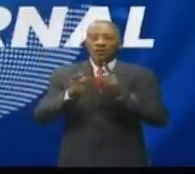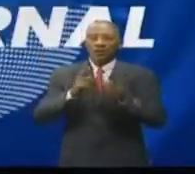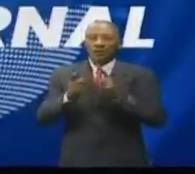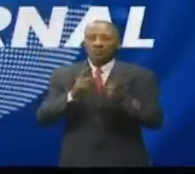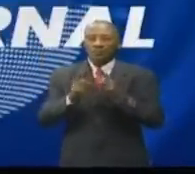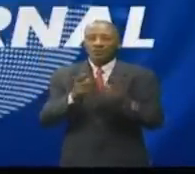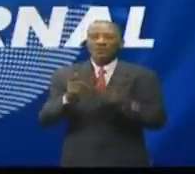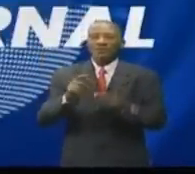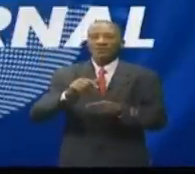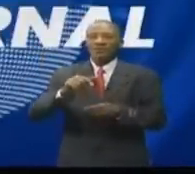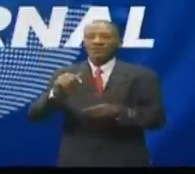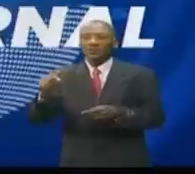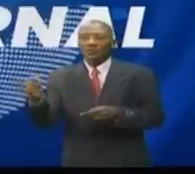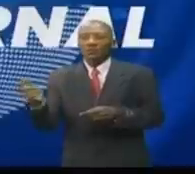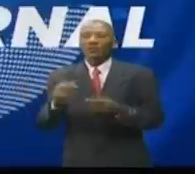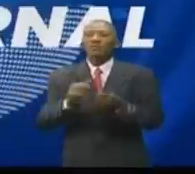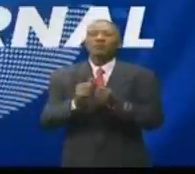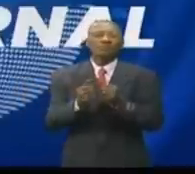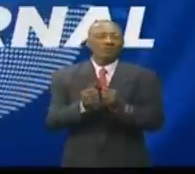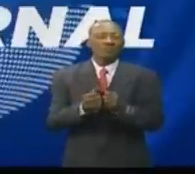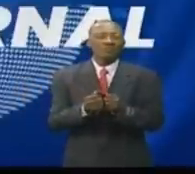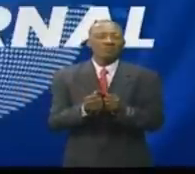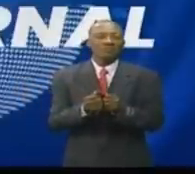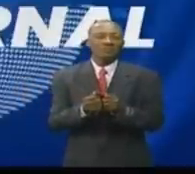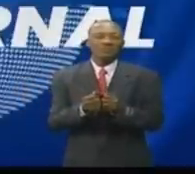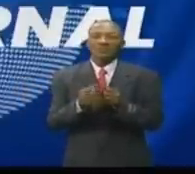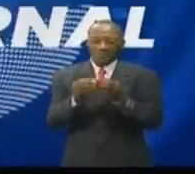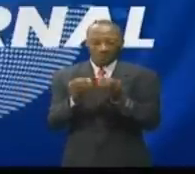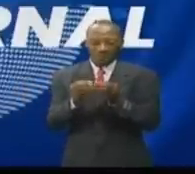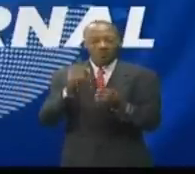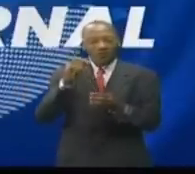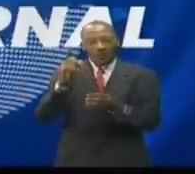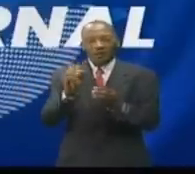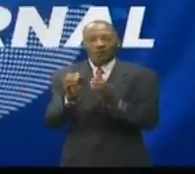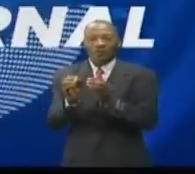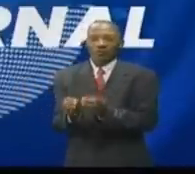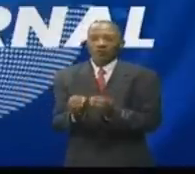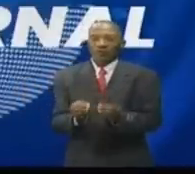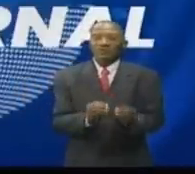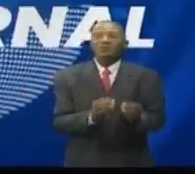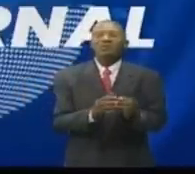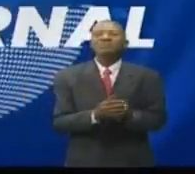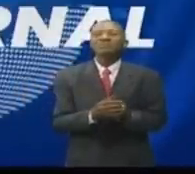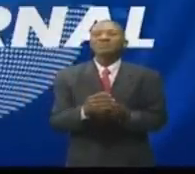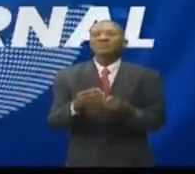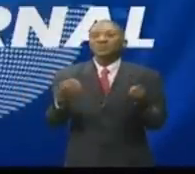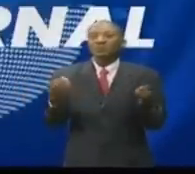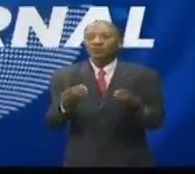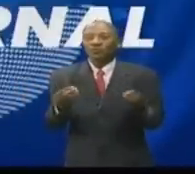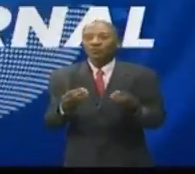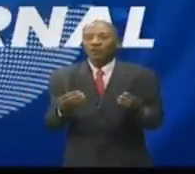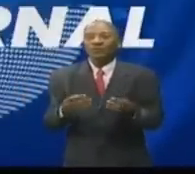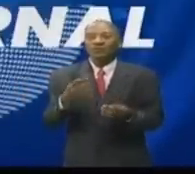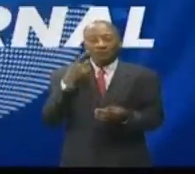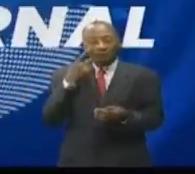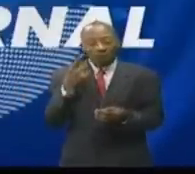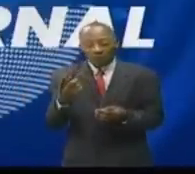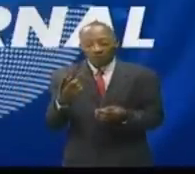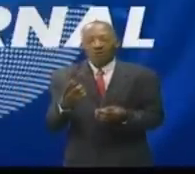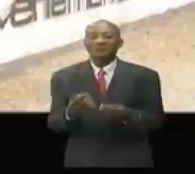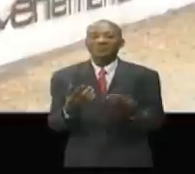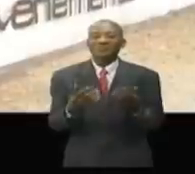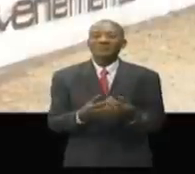un atelier de 2 jours a été organisé par Corex pour promouvoir l'autonomisation de la femme congolaise.